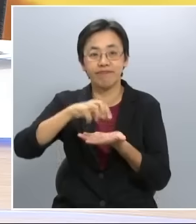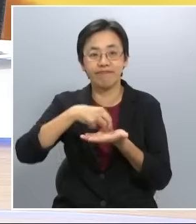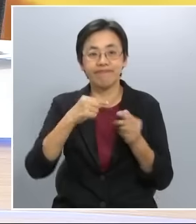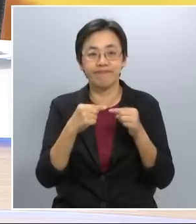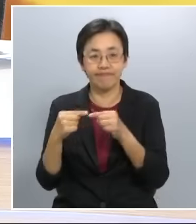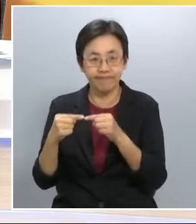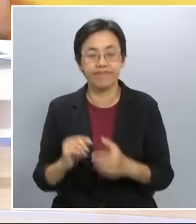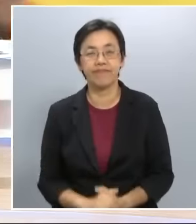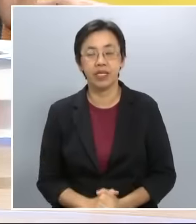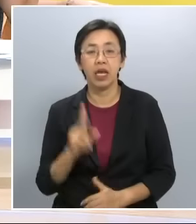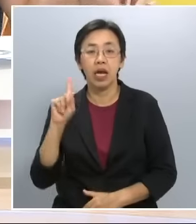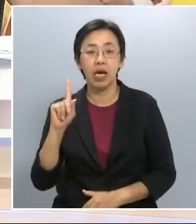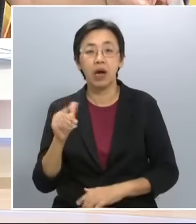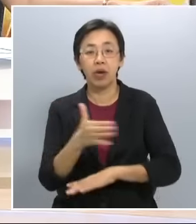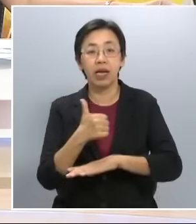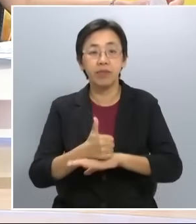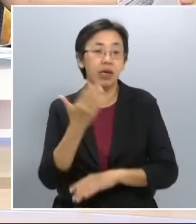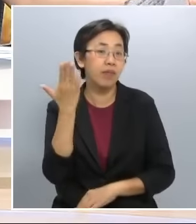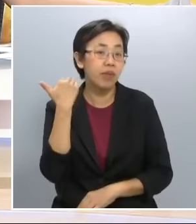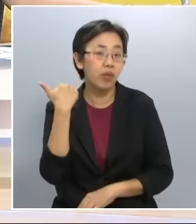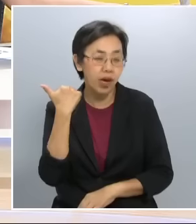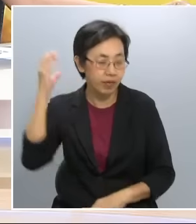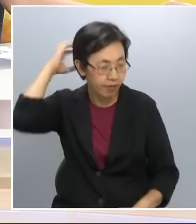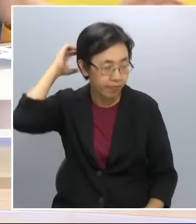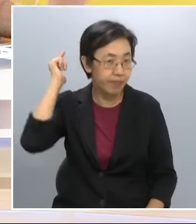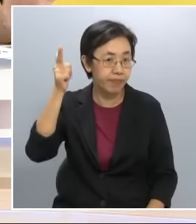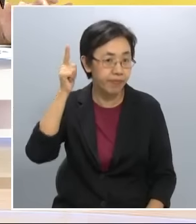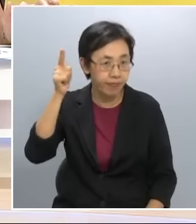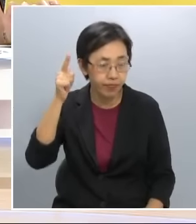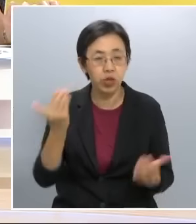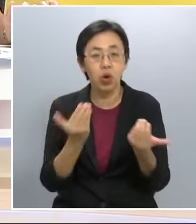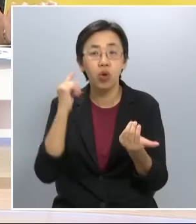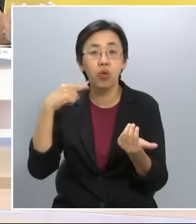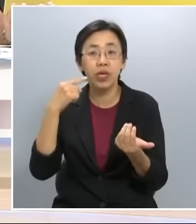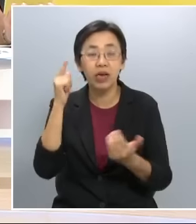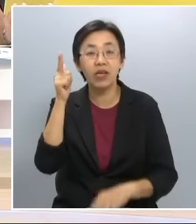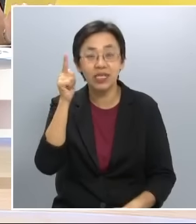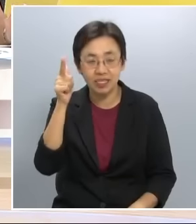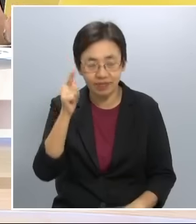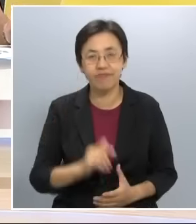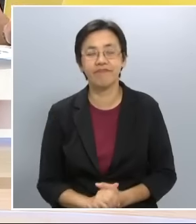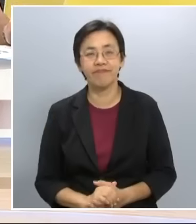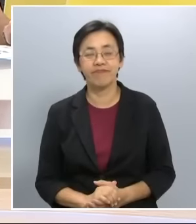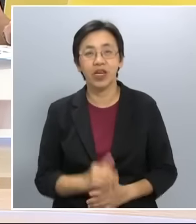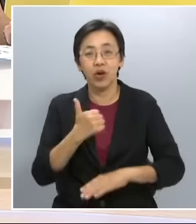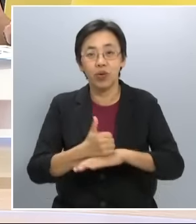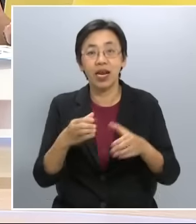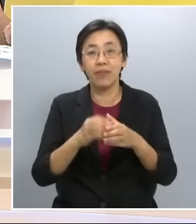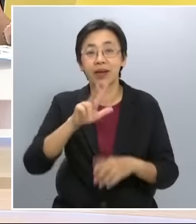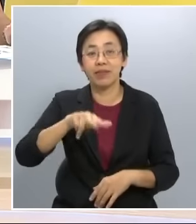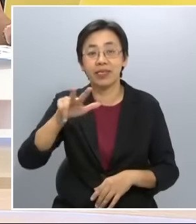การบ้านการเมืองเมื่อวานนี้คุณแพทองธารชินวัตรลูกสาวคุณทักษิณชินวัตรแล้วก็หัวหน้าพรรคเพื่อไ